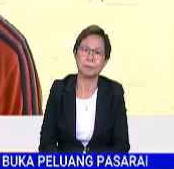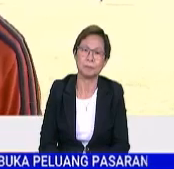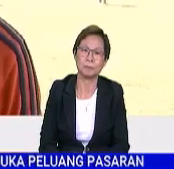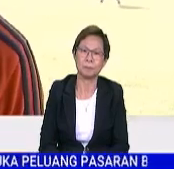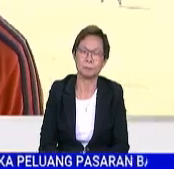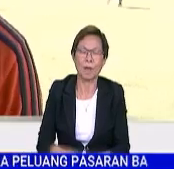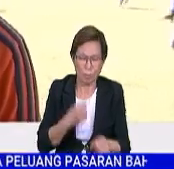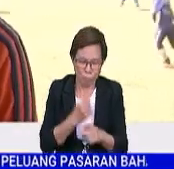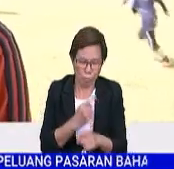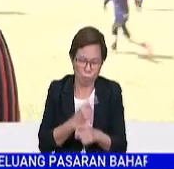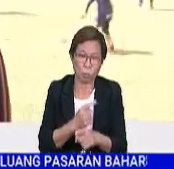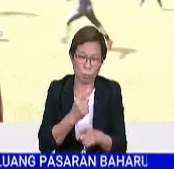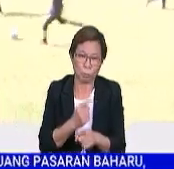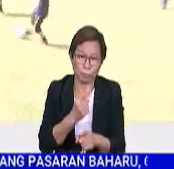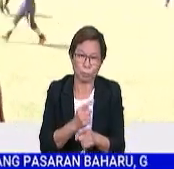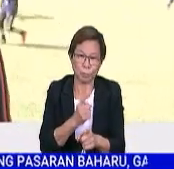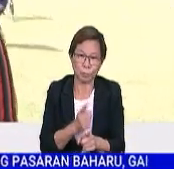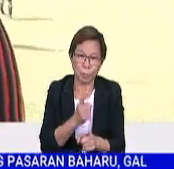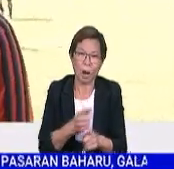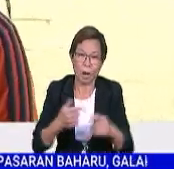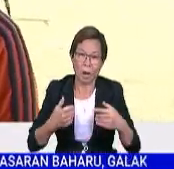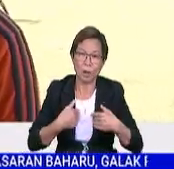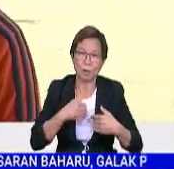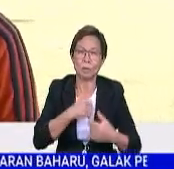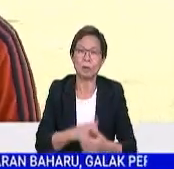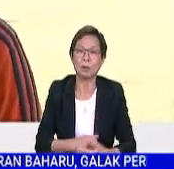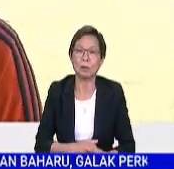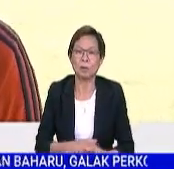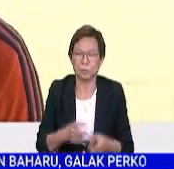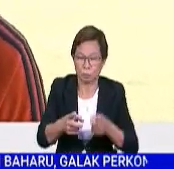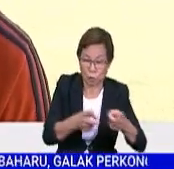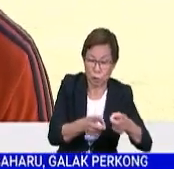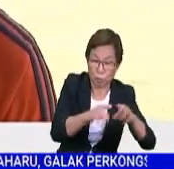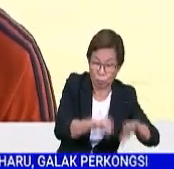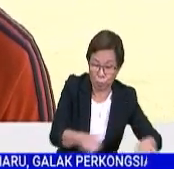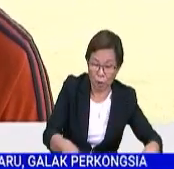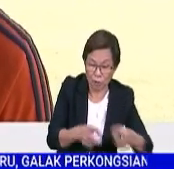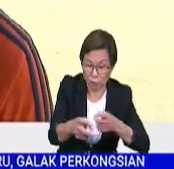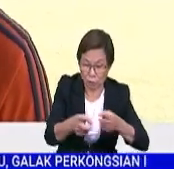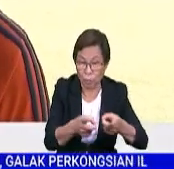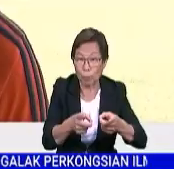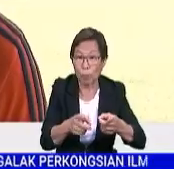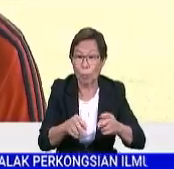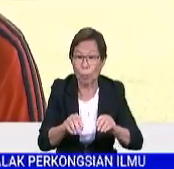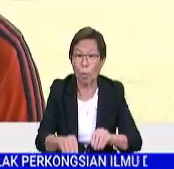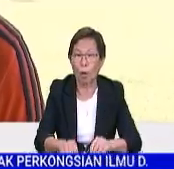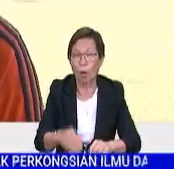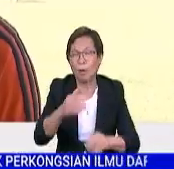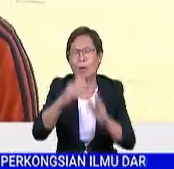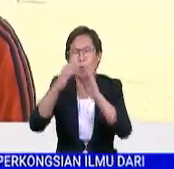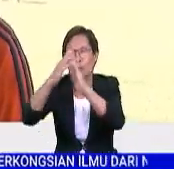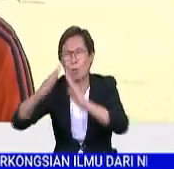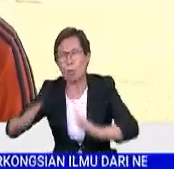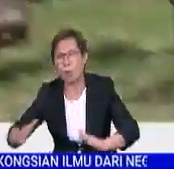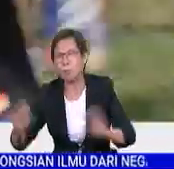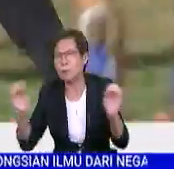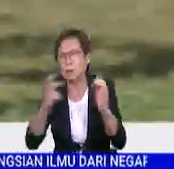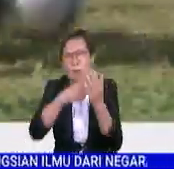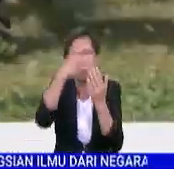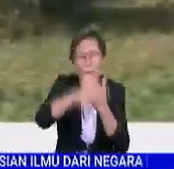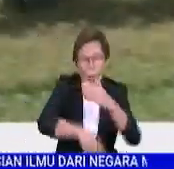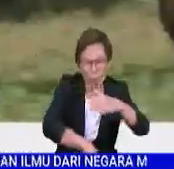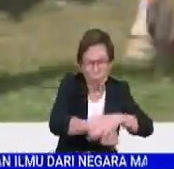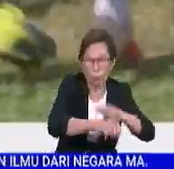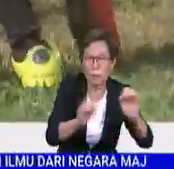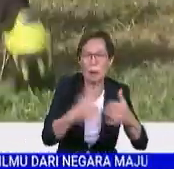ah betul dengan adanya eh Tunas sepak ini disiplin budak semakin orang bertambah dia orang lupa kalau di rumah kalau ti ada program ni dia orang